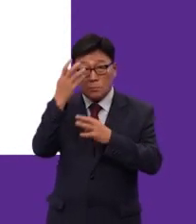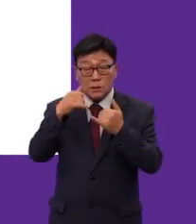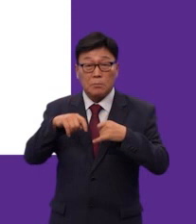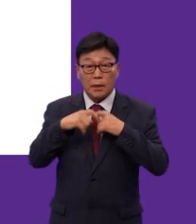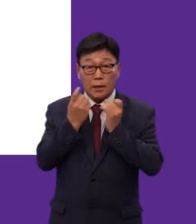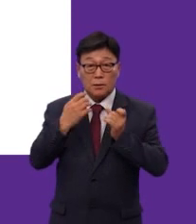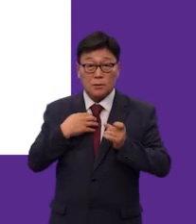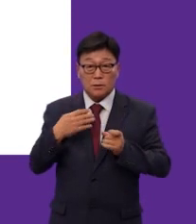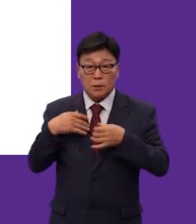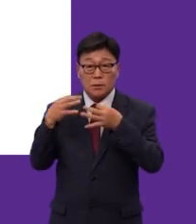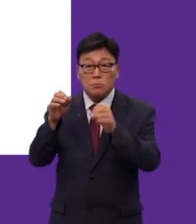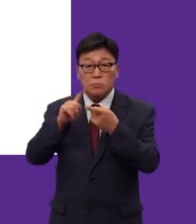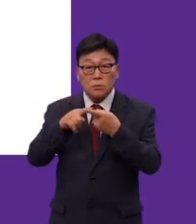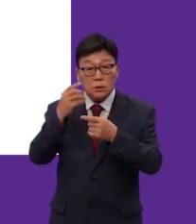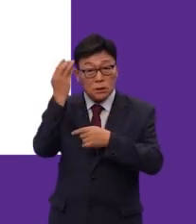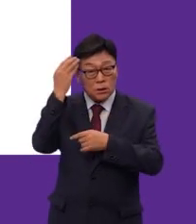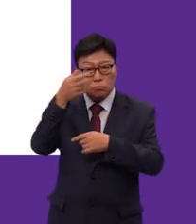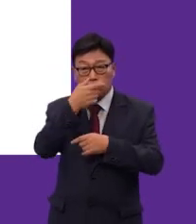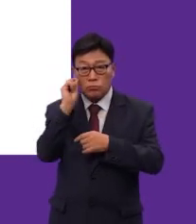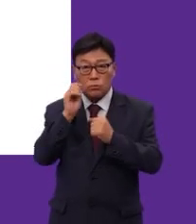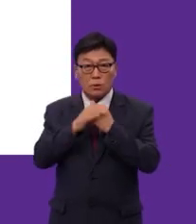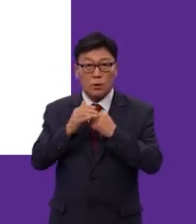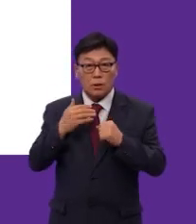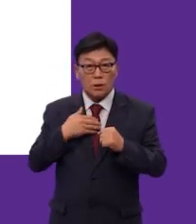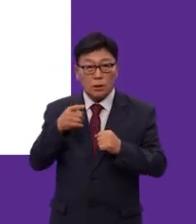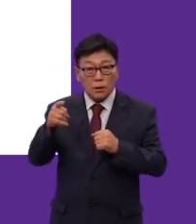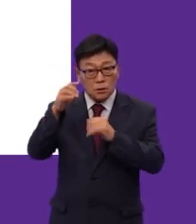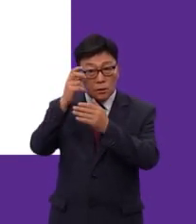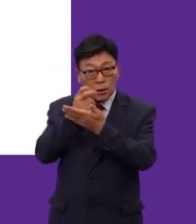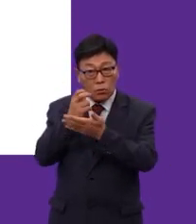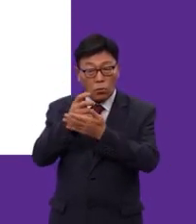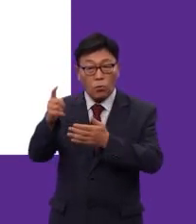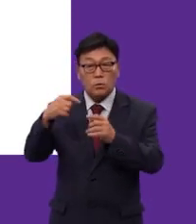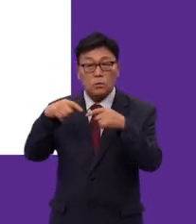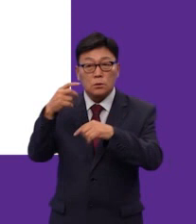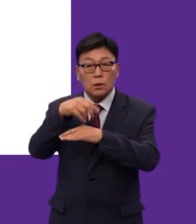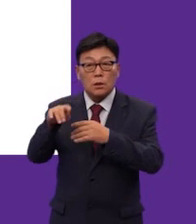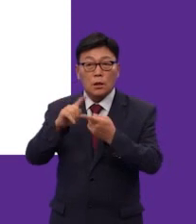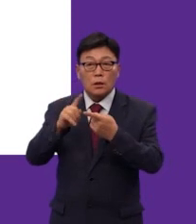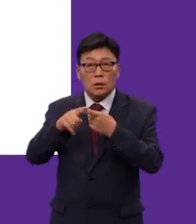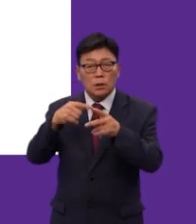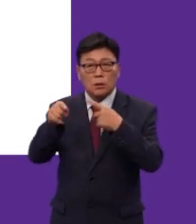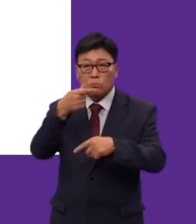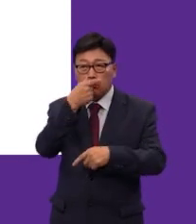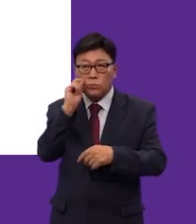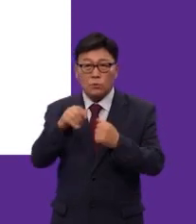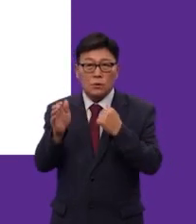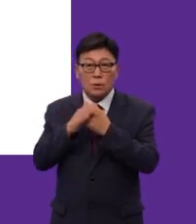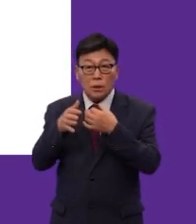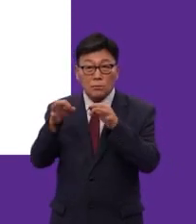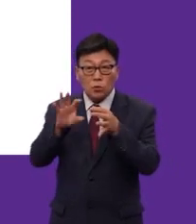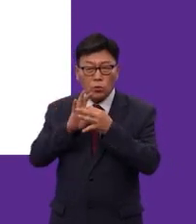개인이 금융에 무지해서 혹은 개인이 그 제도와 정책에 대한 이해도가 떨어져서